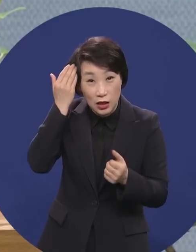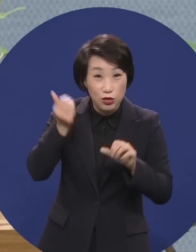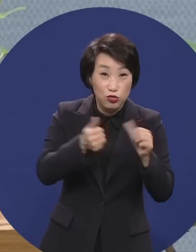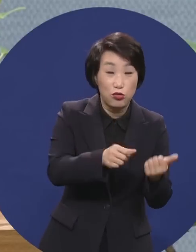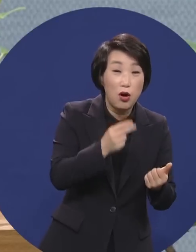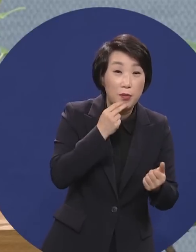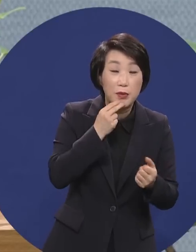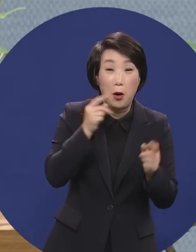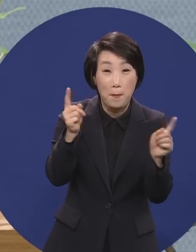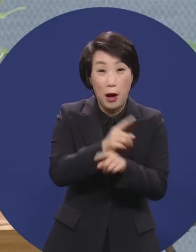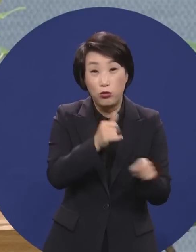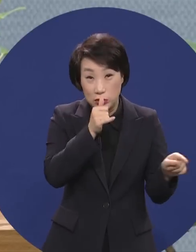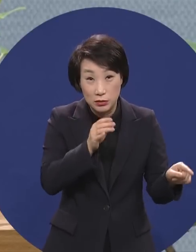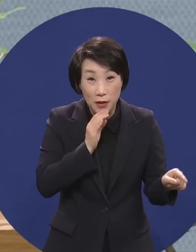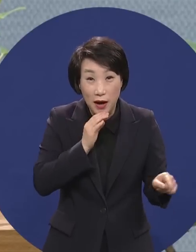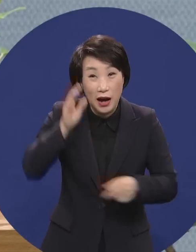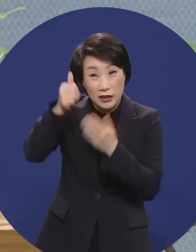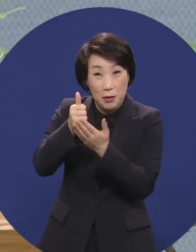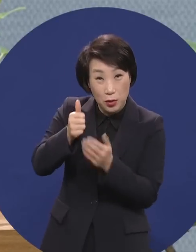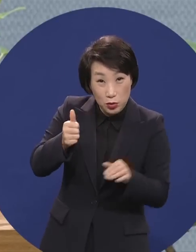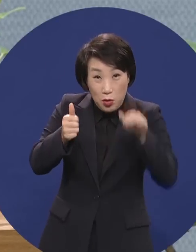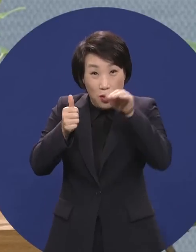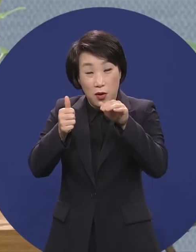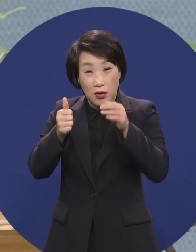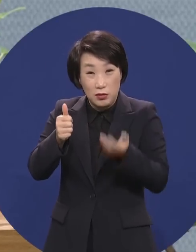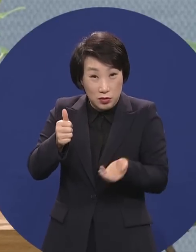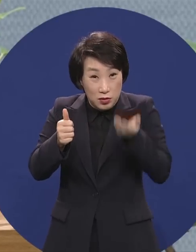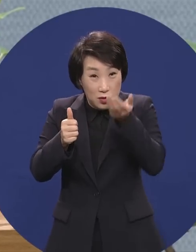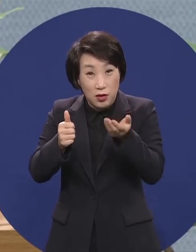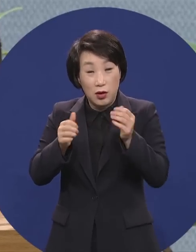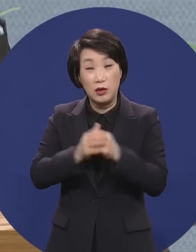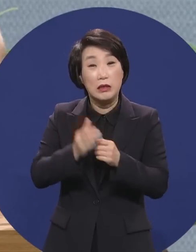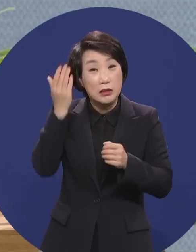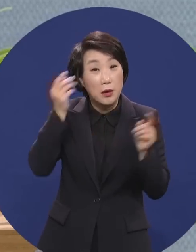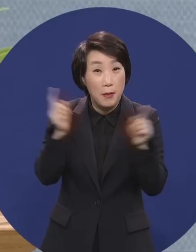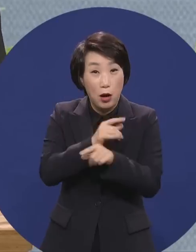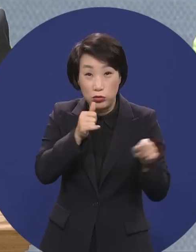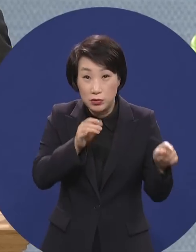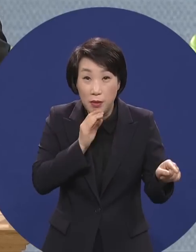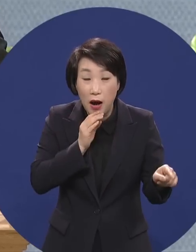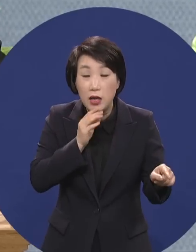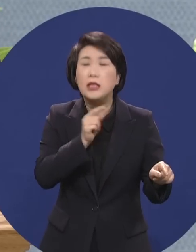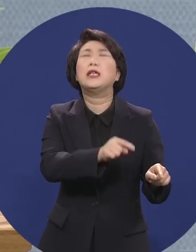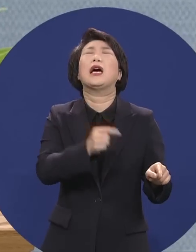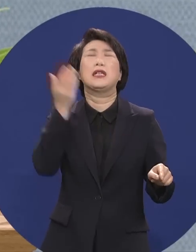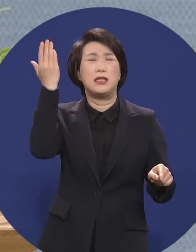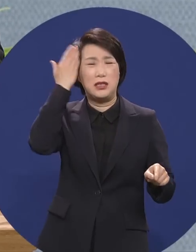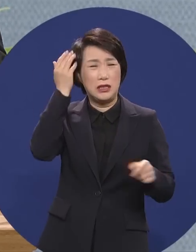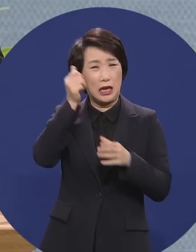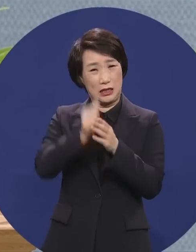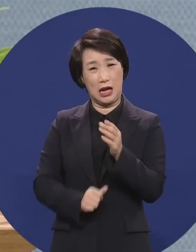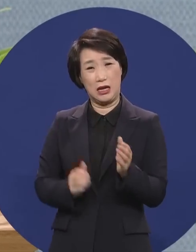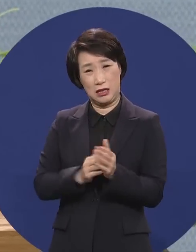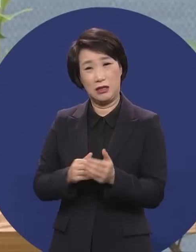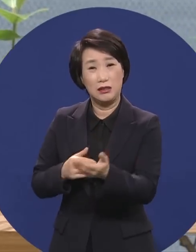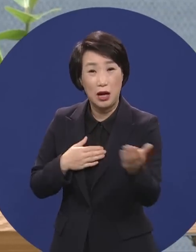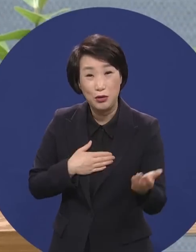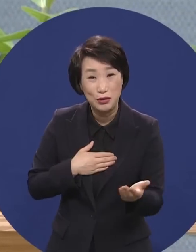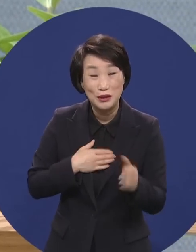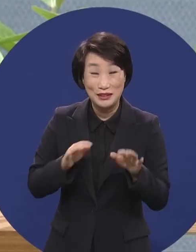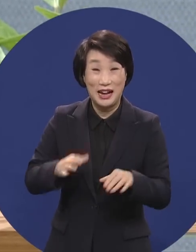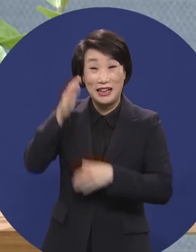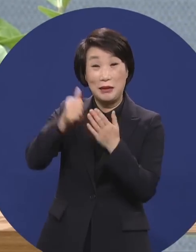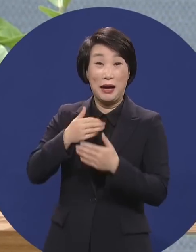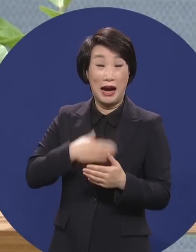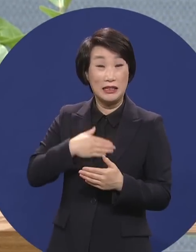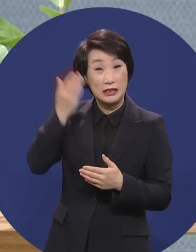바뀌어 하나님처럼 된다고 지식을 바꿔놓는 거예요. 이게 지성의 타락이에요. 우리는 절대로 하나님을